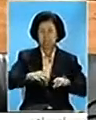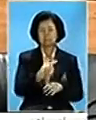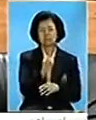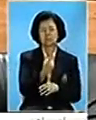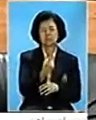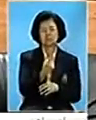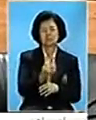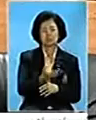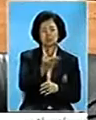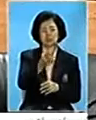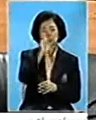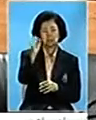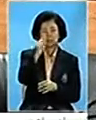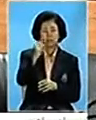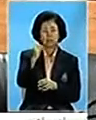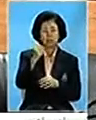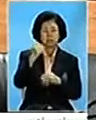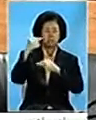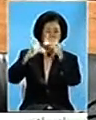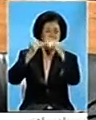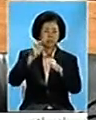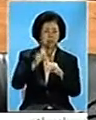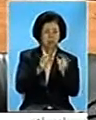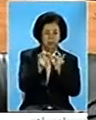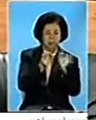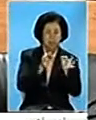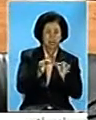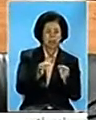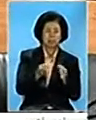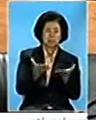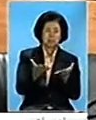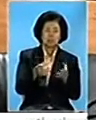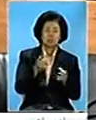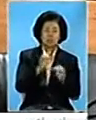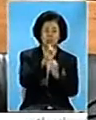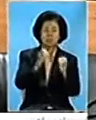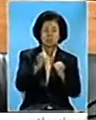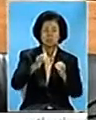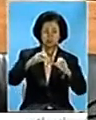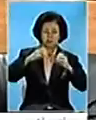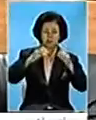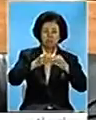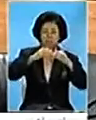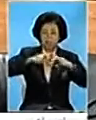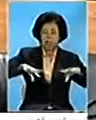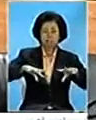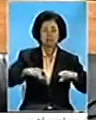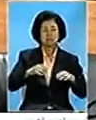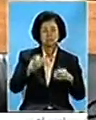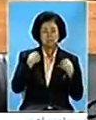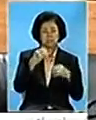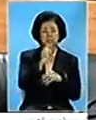อย่างนี้สภาพัฒนาการเมืองต้องไปอธิบายเข้าใจครับว่าถ้าอย่างนั้นก็ไม่ต้องมีฝ่ายค้านเนี่ยก็มีสภาแห่งเดียวเป็นเผด็จการไปเลย